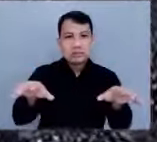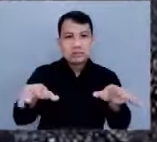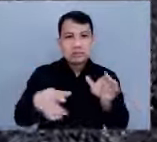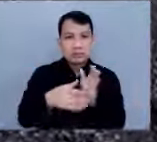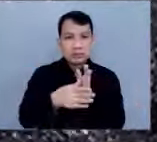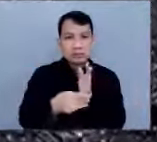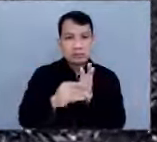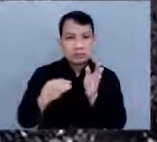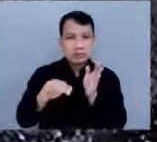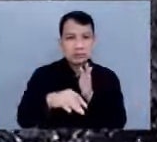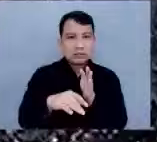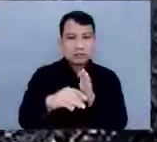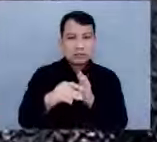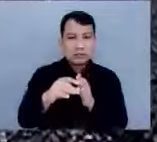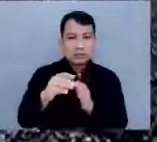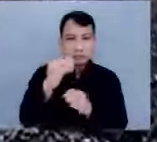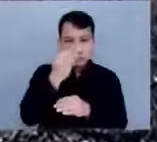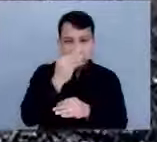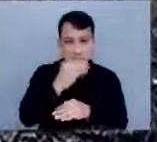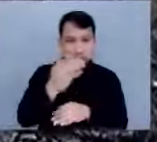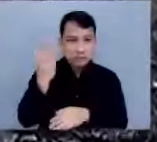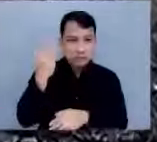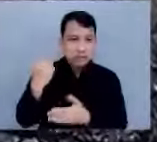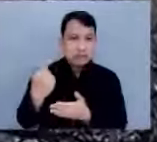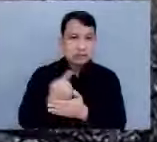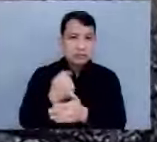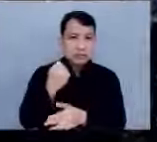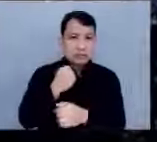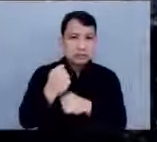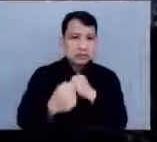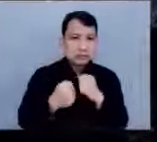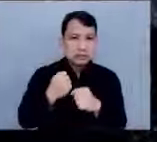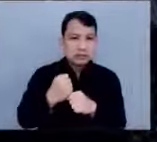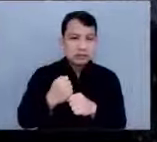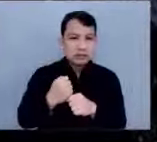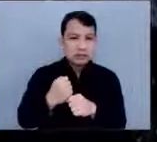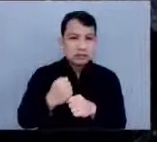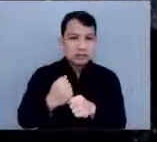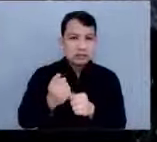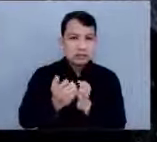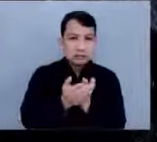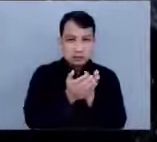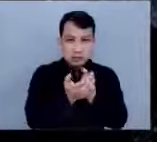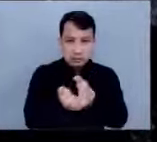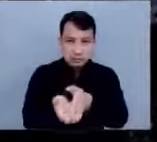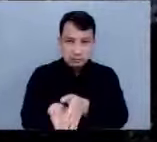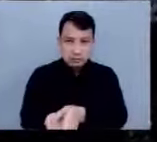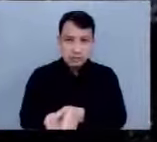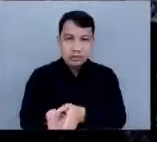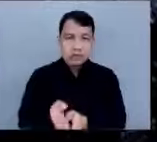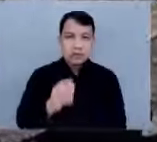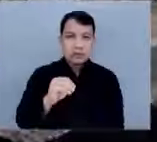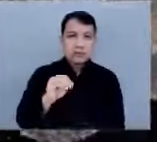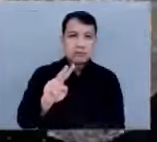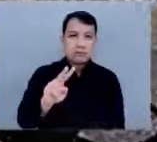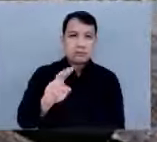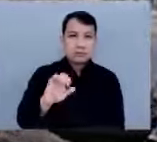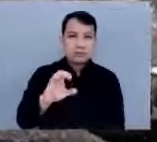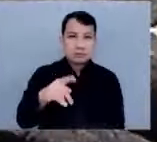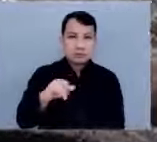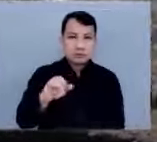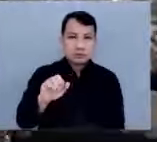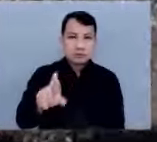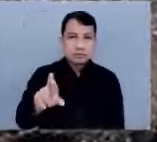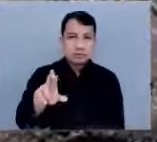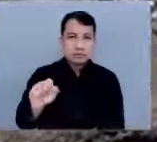sa Oriental Mindoro noong nakaraang taon. Dahil yan sa paglubog ng barkong MV Princess Empress. Pero hanggang